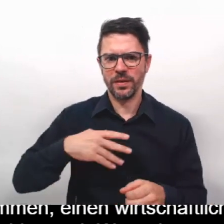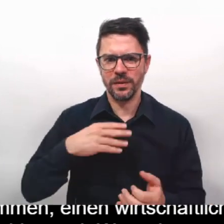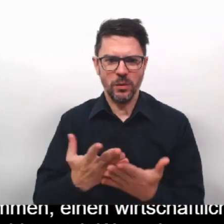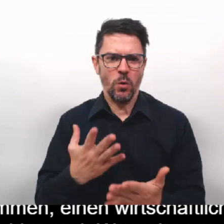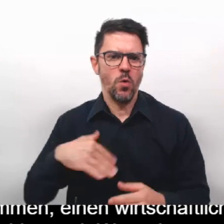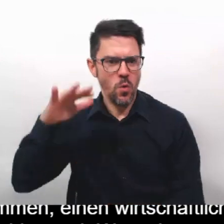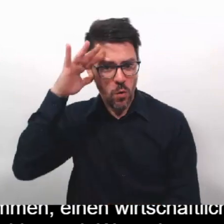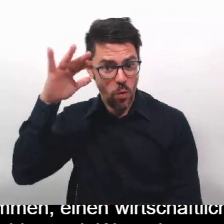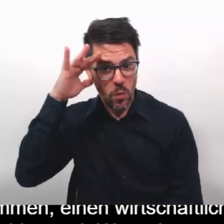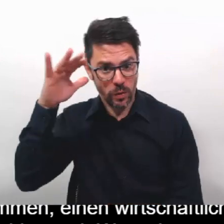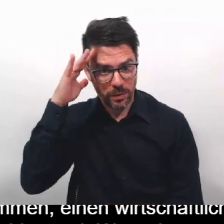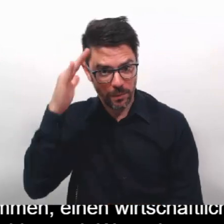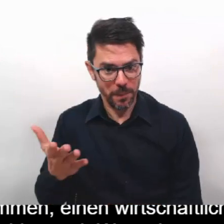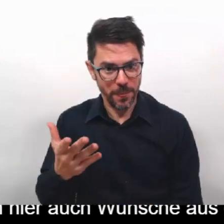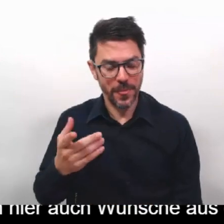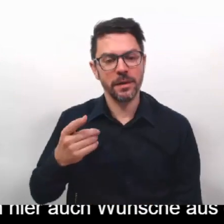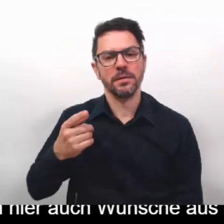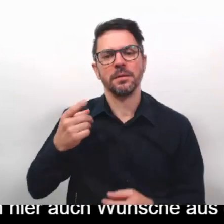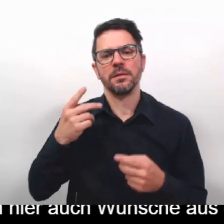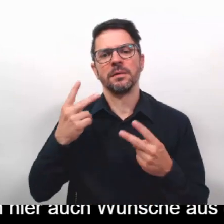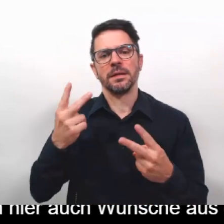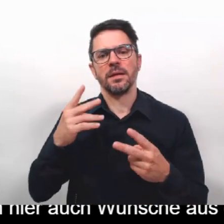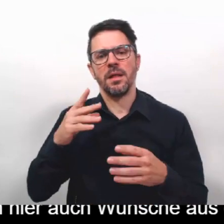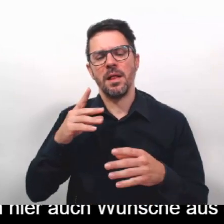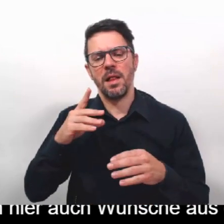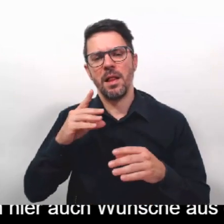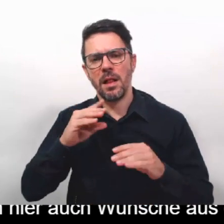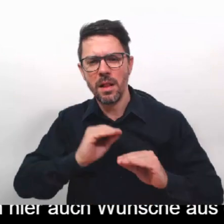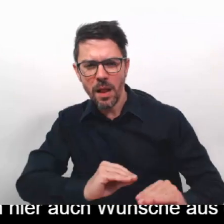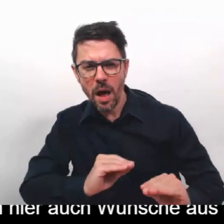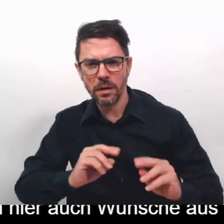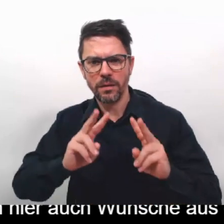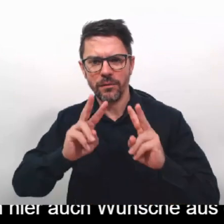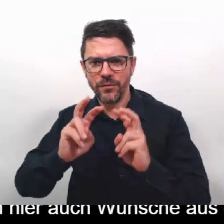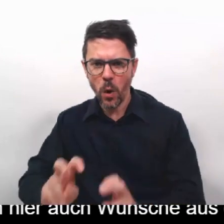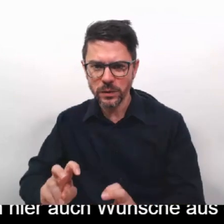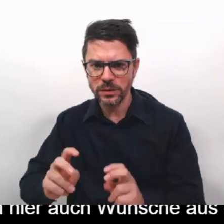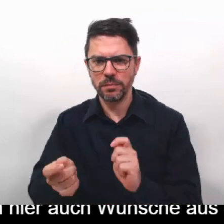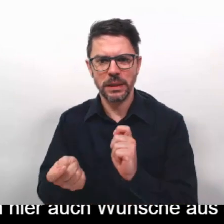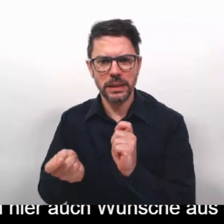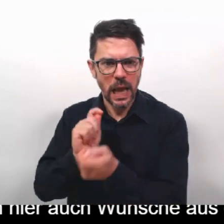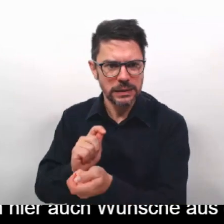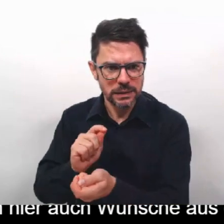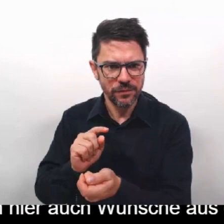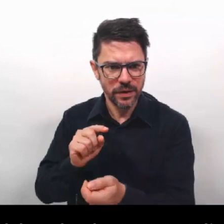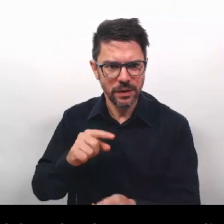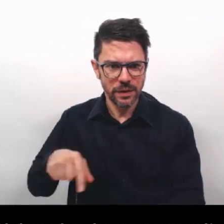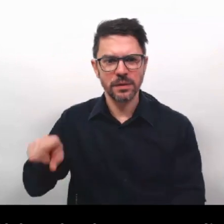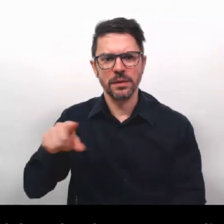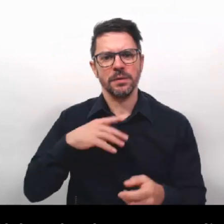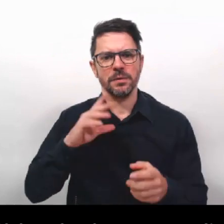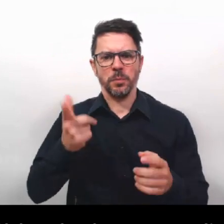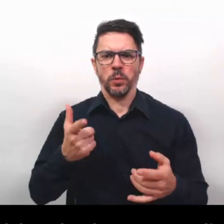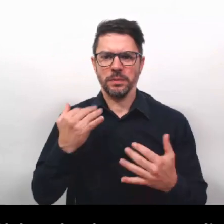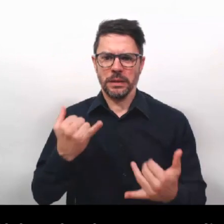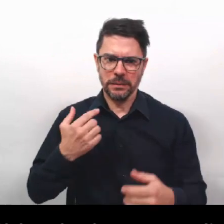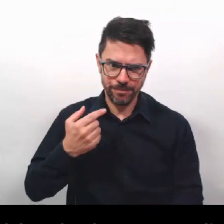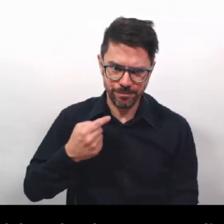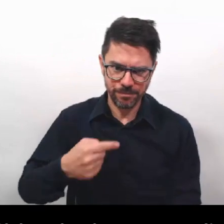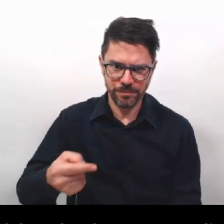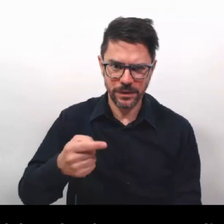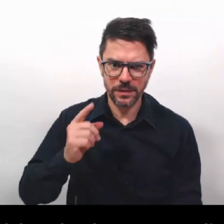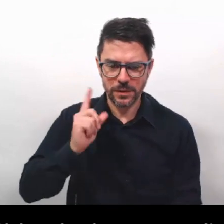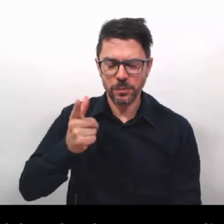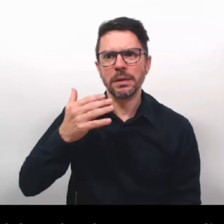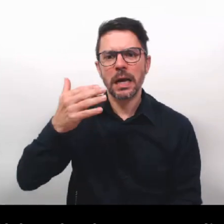Verbünden und weiteren Expertinnen und Experten. Und wir werden für die Ausarbeitung des Gesetzes diesen Sachverstand auch weiter nutzen. Wir haben